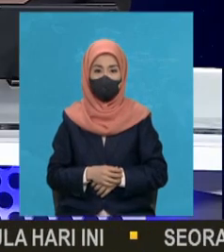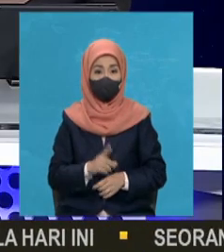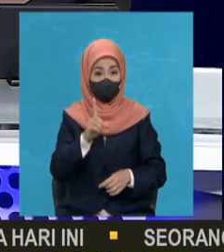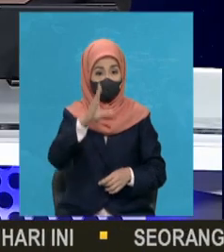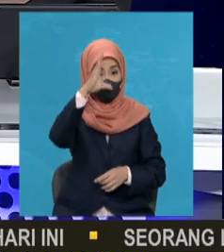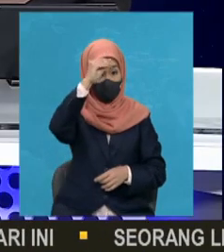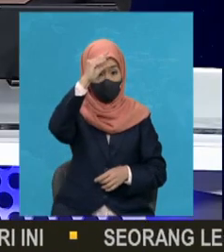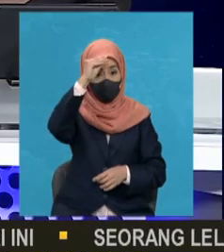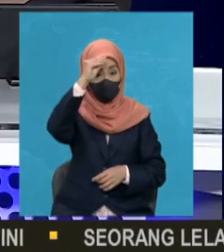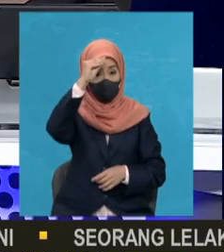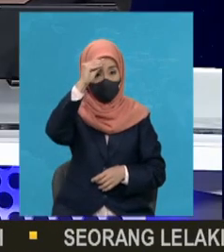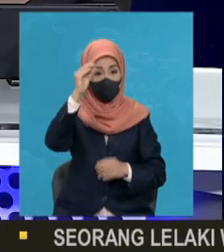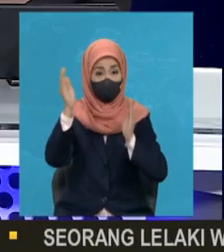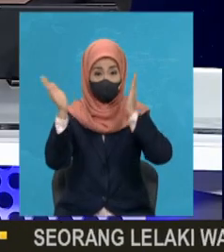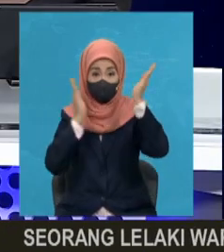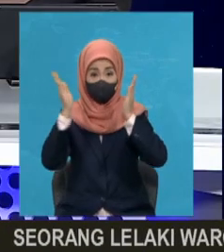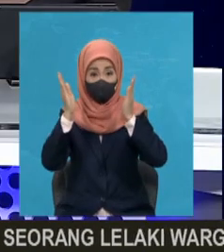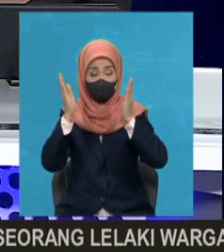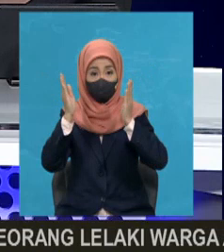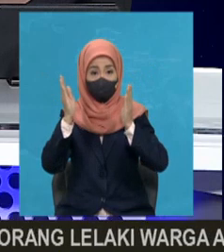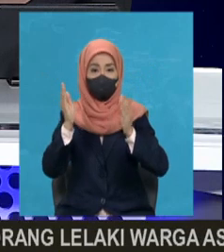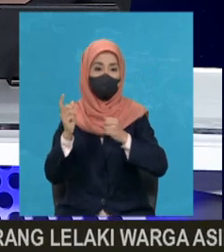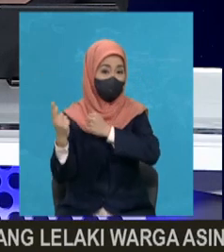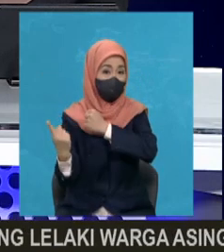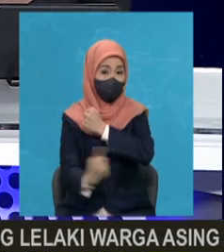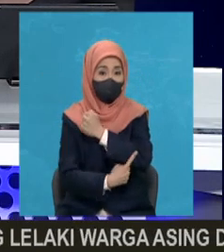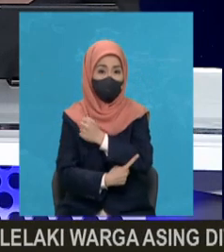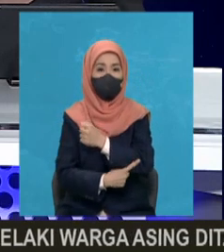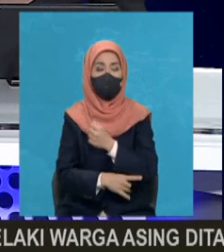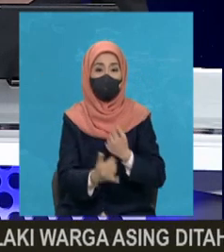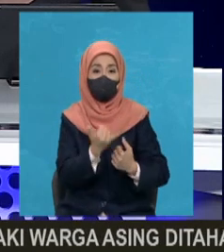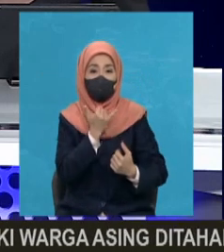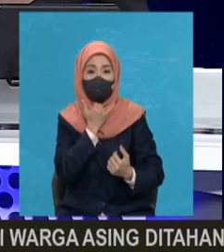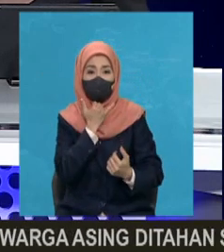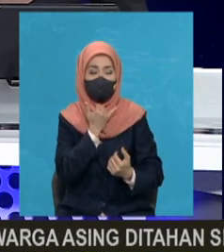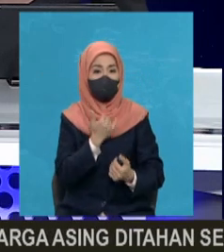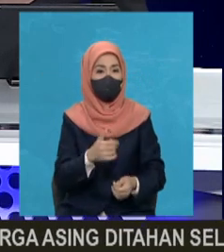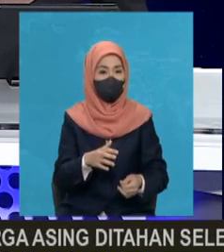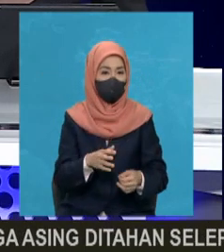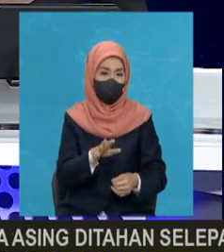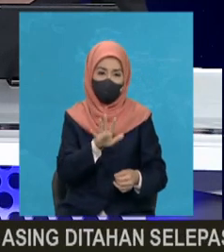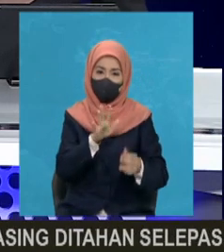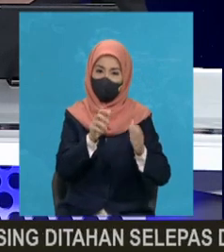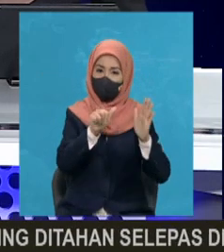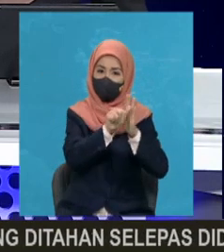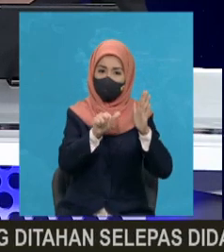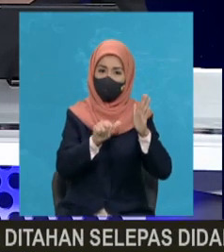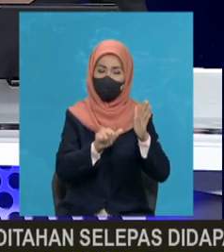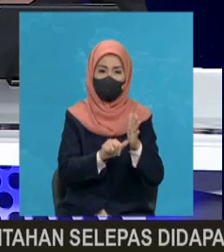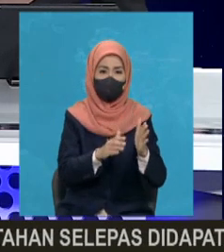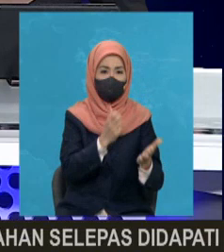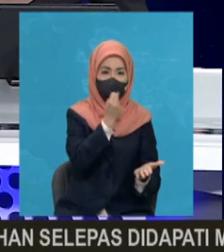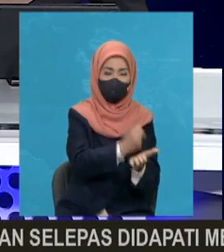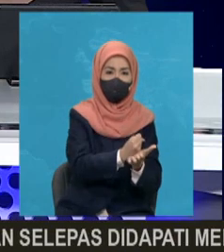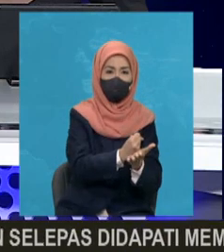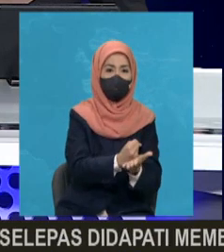Hai seorang lelaki warga negara Malaysia didakwa hari ini atas kesalahan di bawah bab 5 kurungan 1aqa immigration tunggal